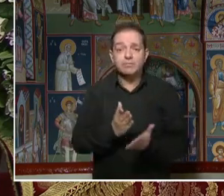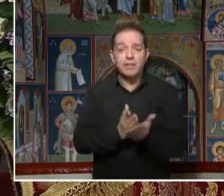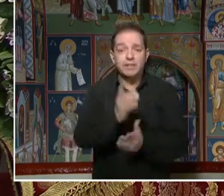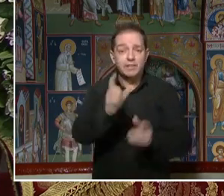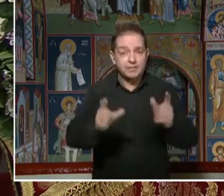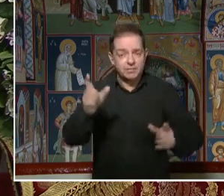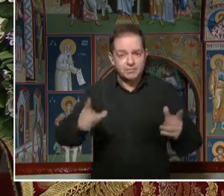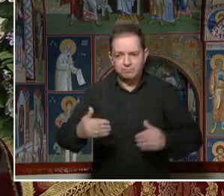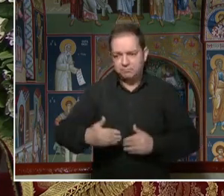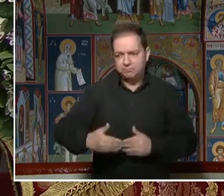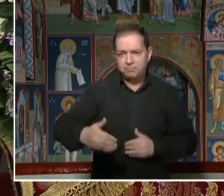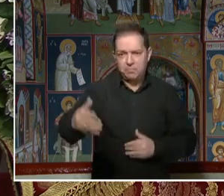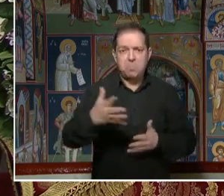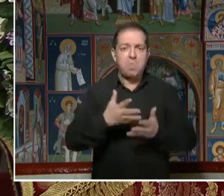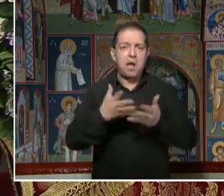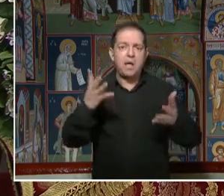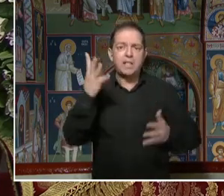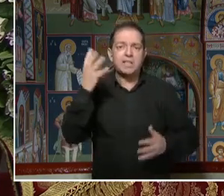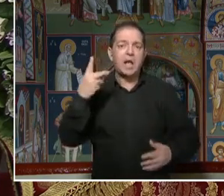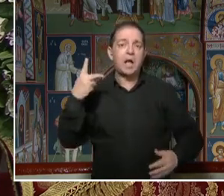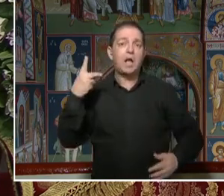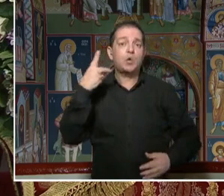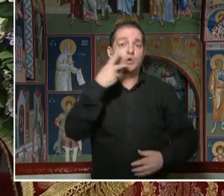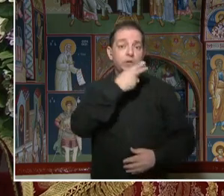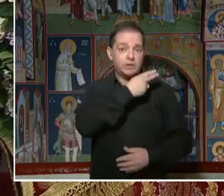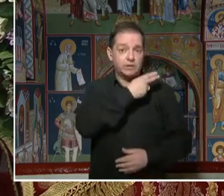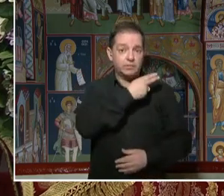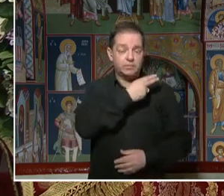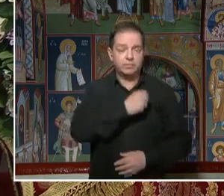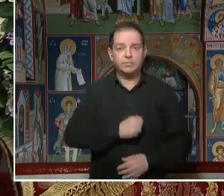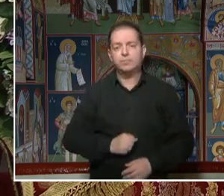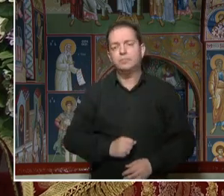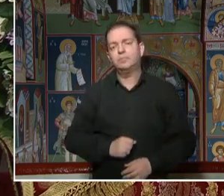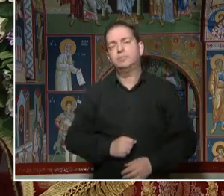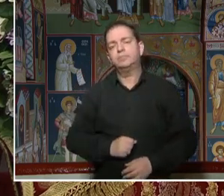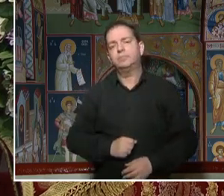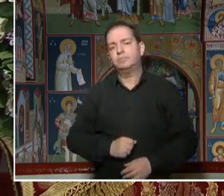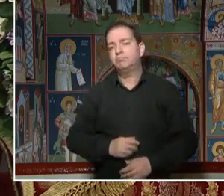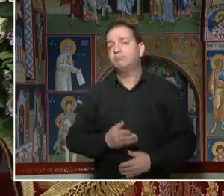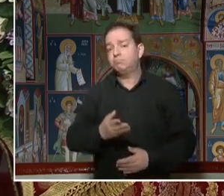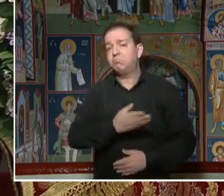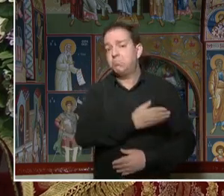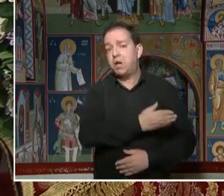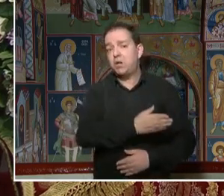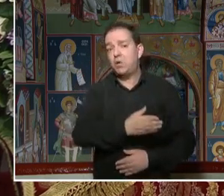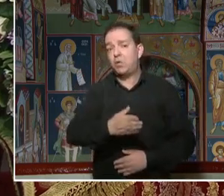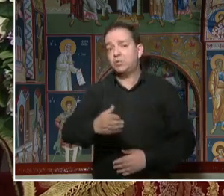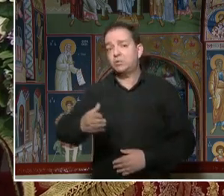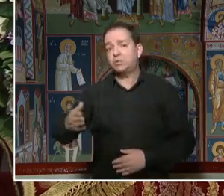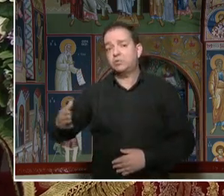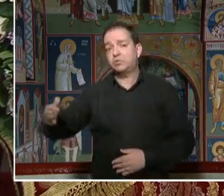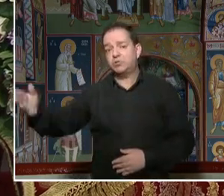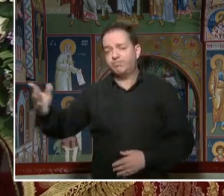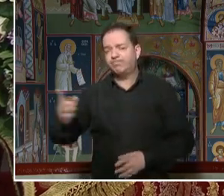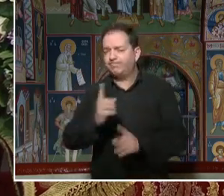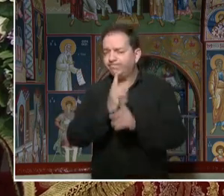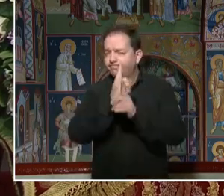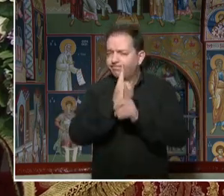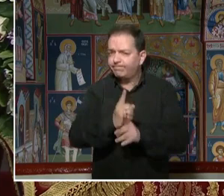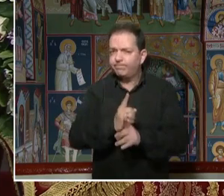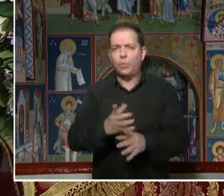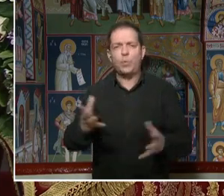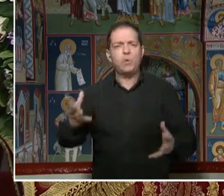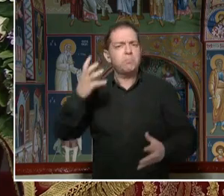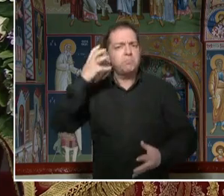διανύουμε την Αγία και Μεγάλη Τεσσαρακοστή, την κατεξοχήν περίοδον πνευματικής